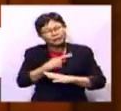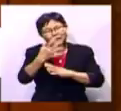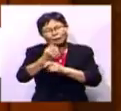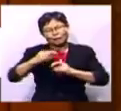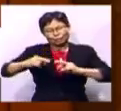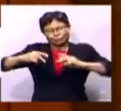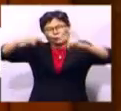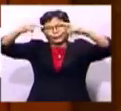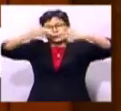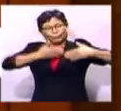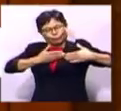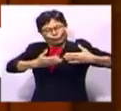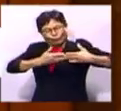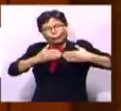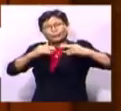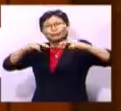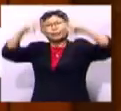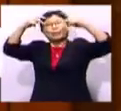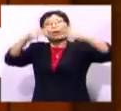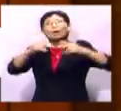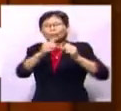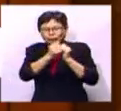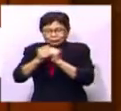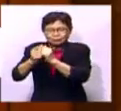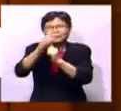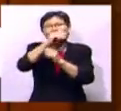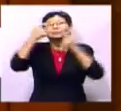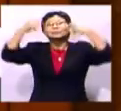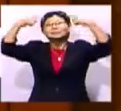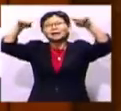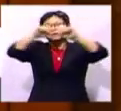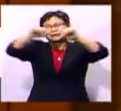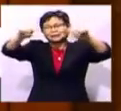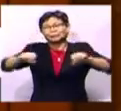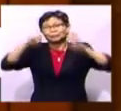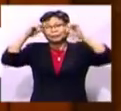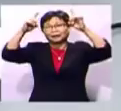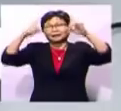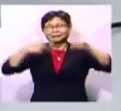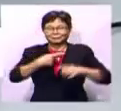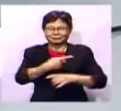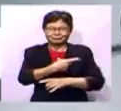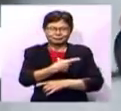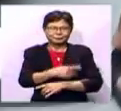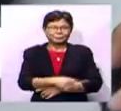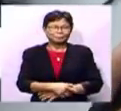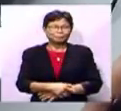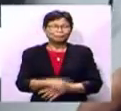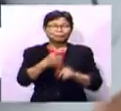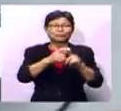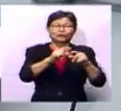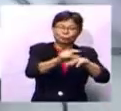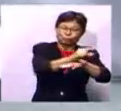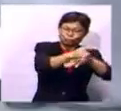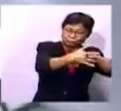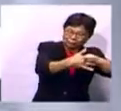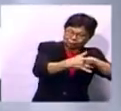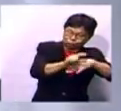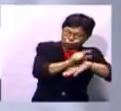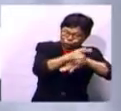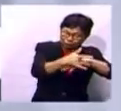meningkatkan komitmen kita bersama dalam menjayakan sistem pendidikan kita. Dari penggunaan